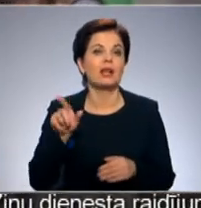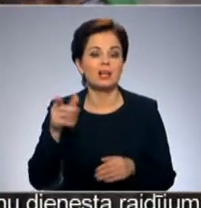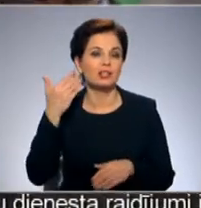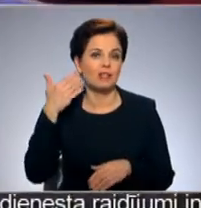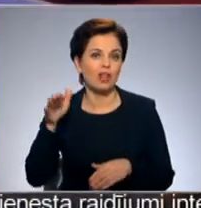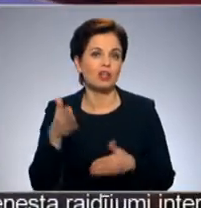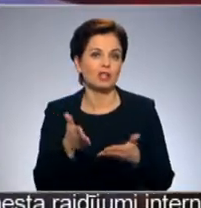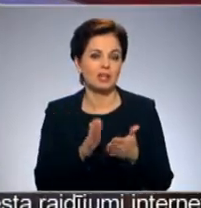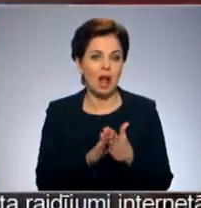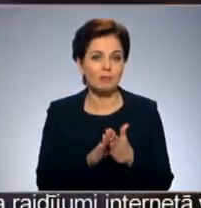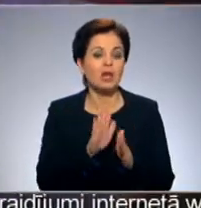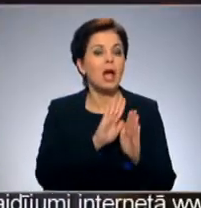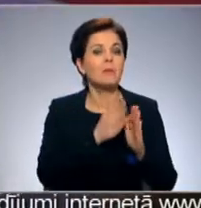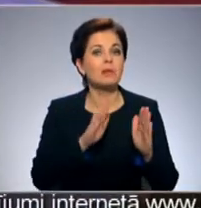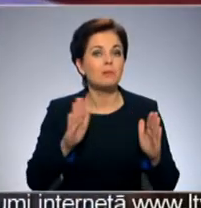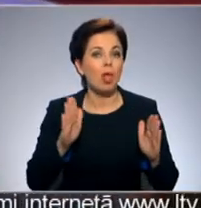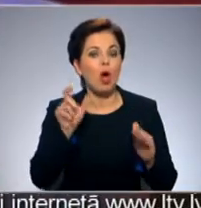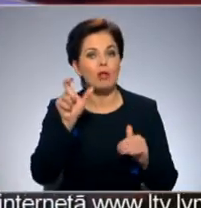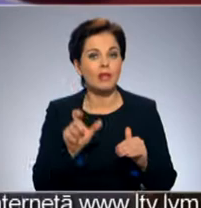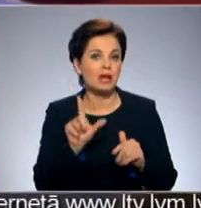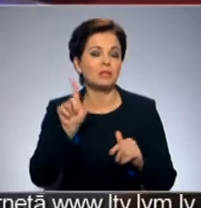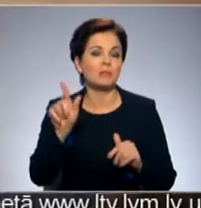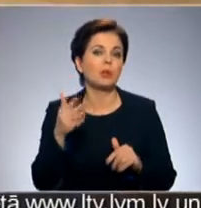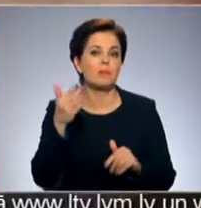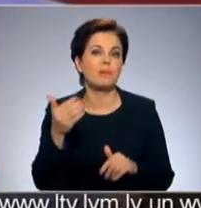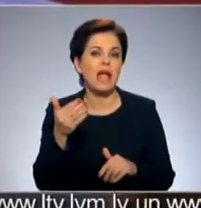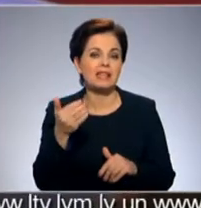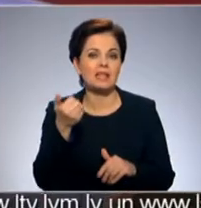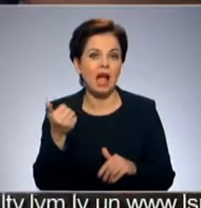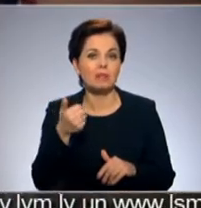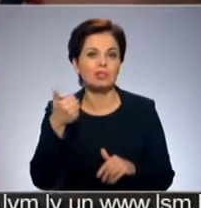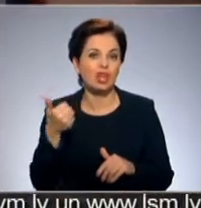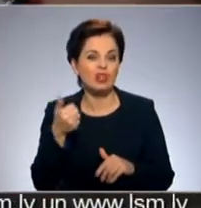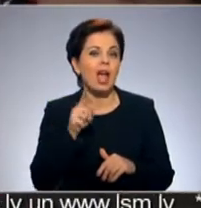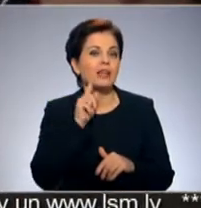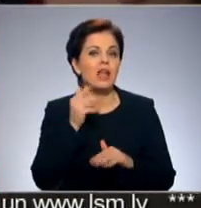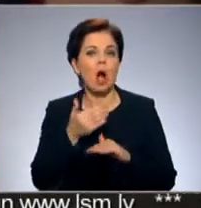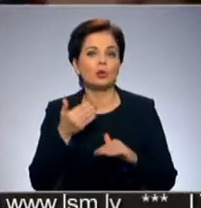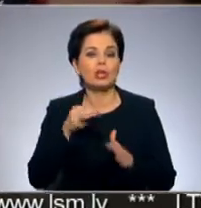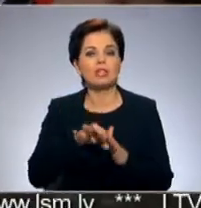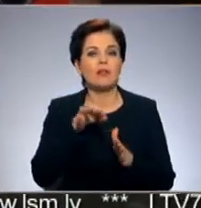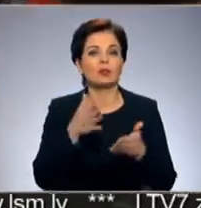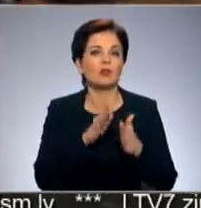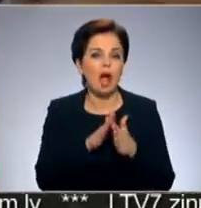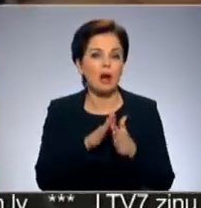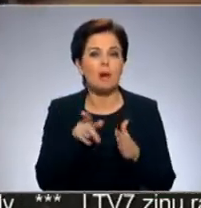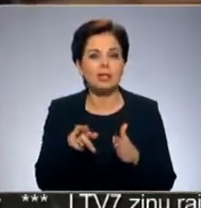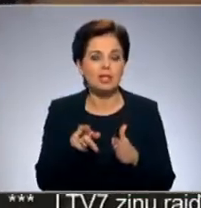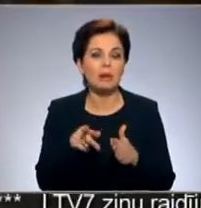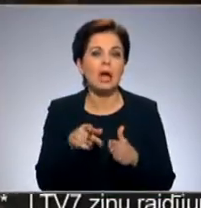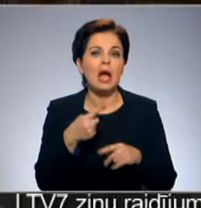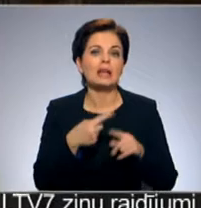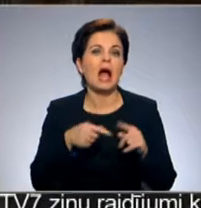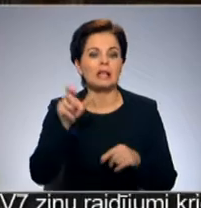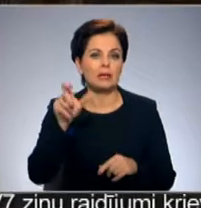svešās grāmatas. Bibliotēkārs brauc pie 5-gadniekiem un 6-gadniekiem. Jaunākajiem vēl izvēlēto grāmatiņu izlases priekšā kāds no